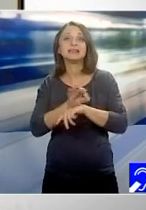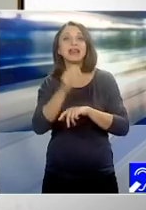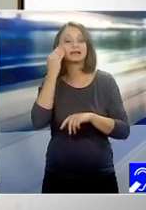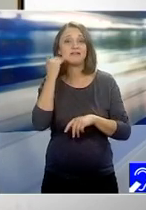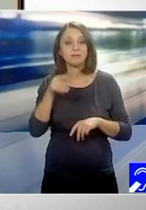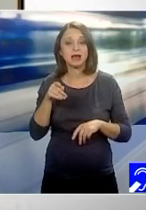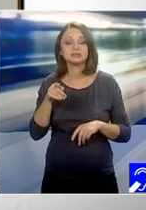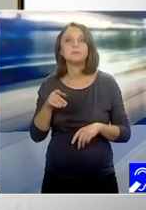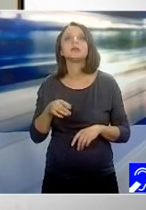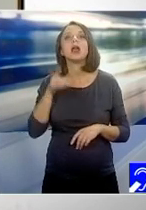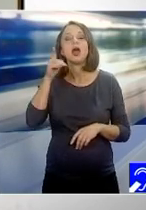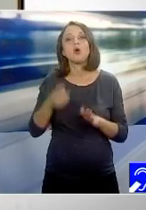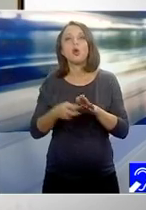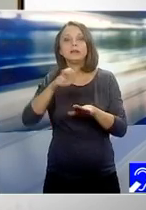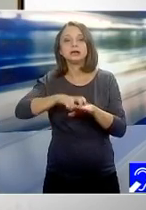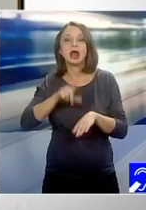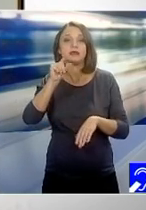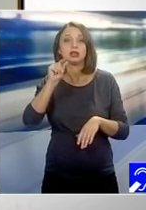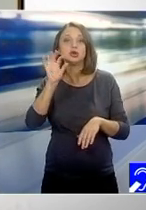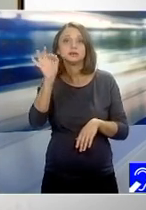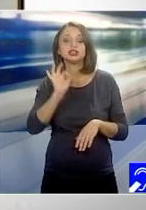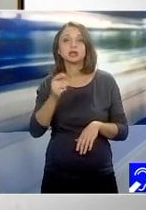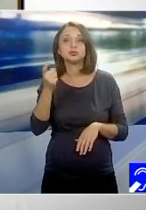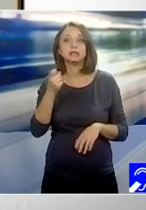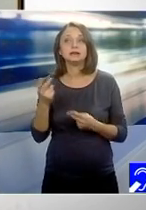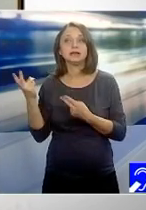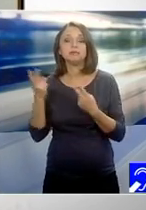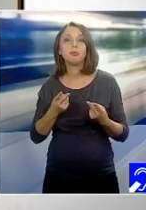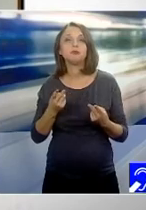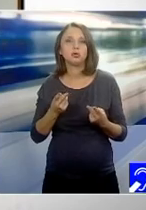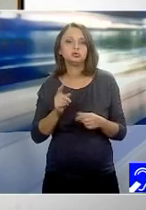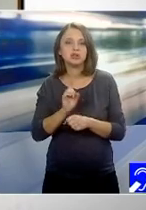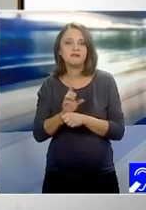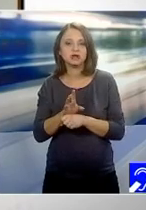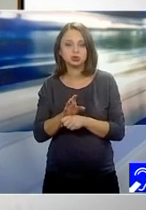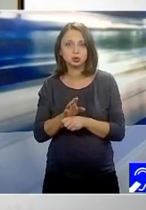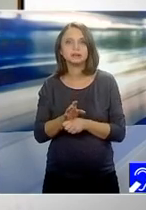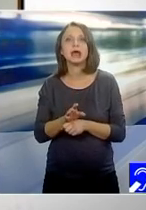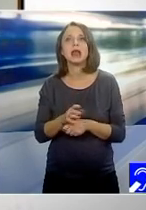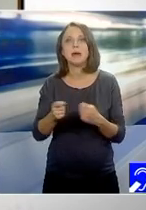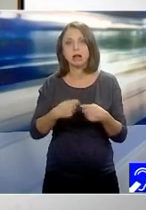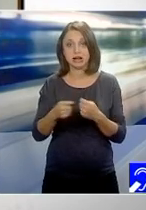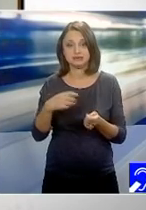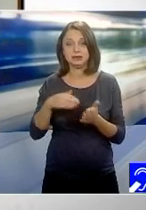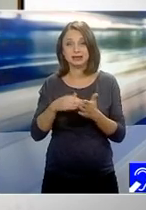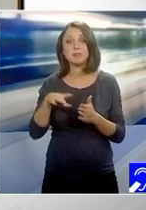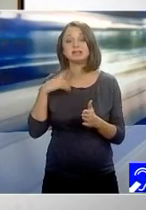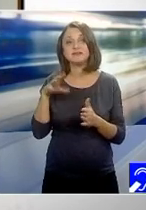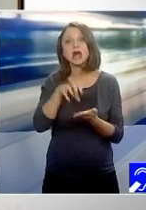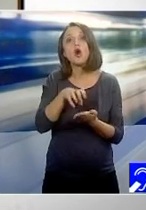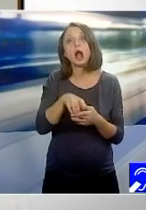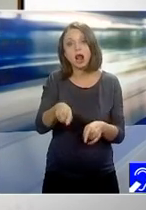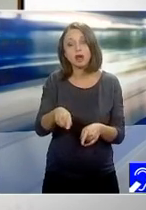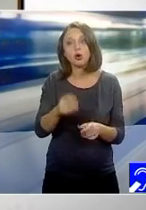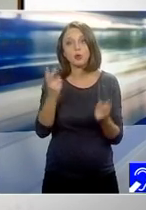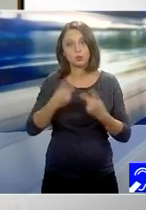Irlanda 20% din produsele vândute la supermarket trebuie să fie produse locale. Deci dacă este o femeie care coace pâine